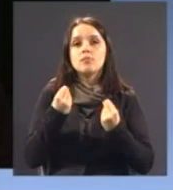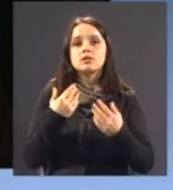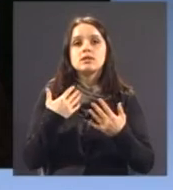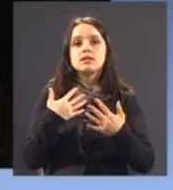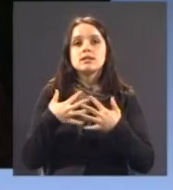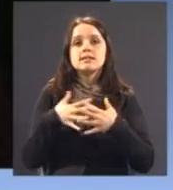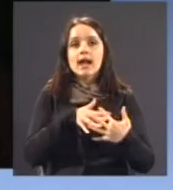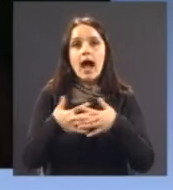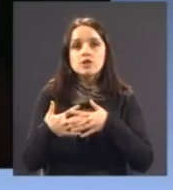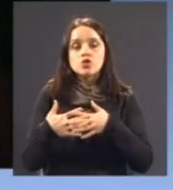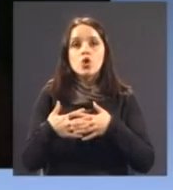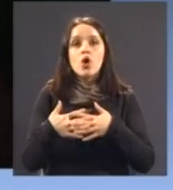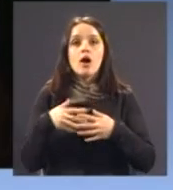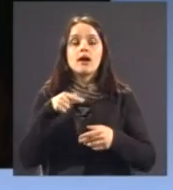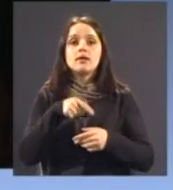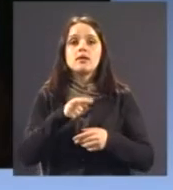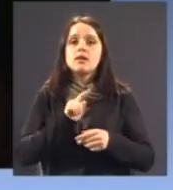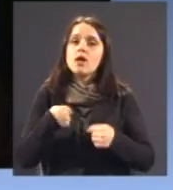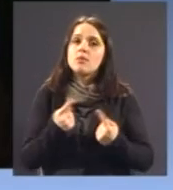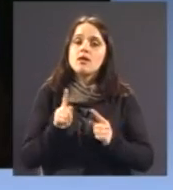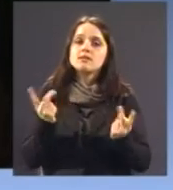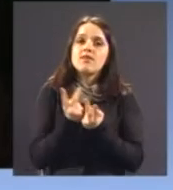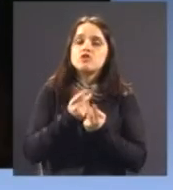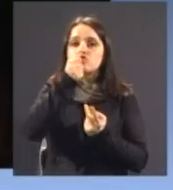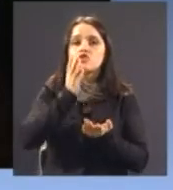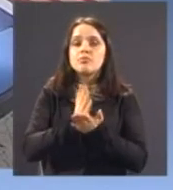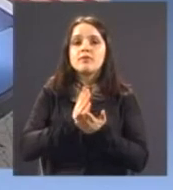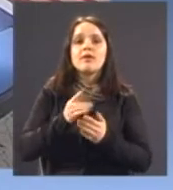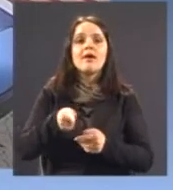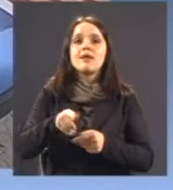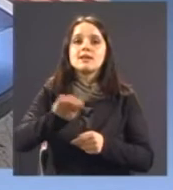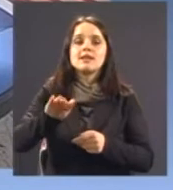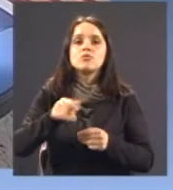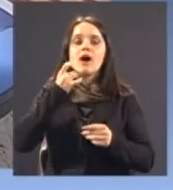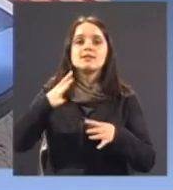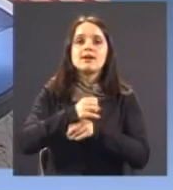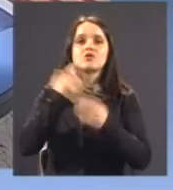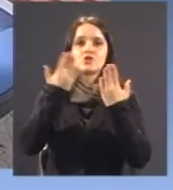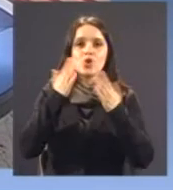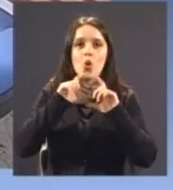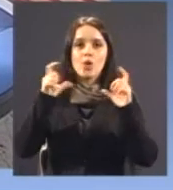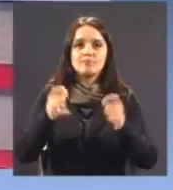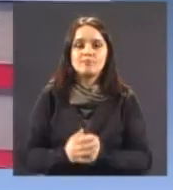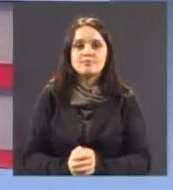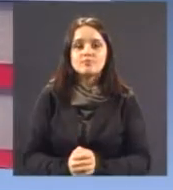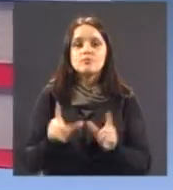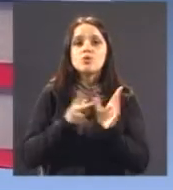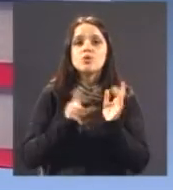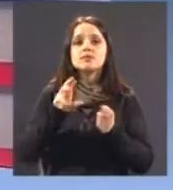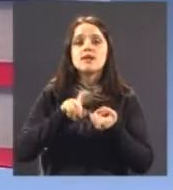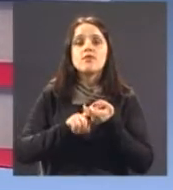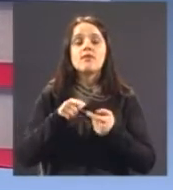nije nam sve jedno šta će biti sa djecom kad završe školu. UNICEF-ova kampanja Govorimo